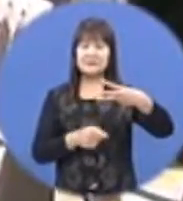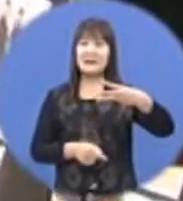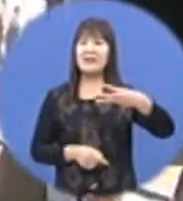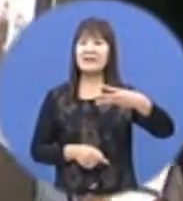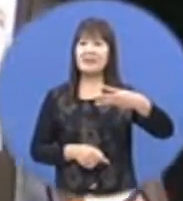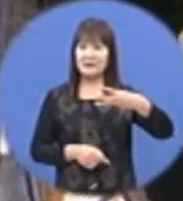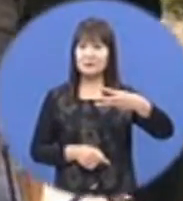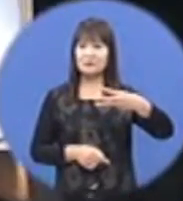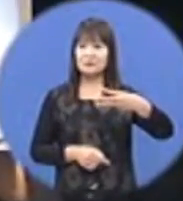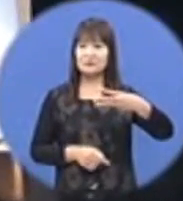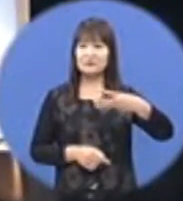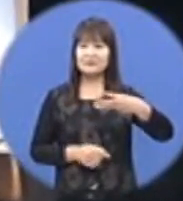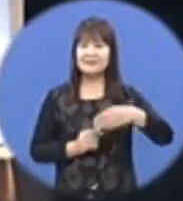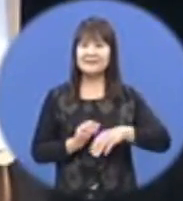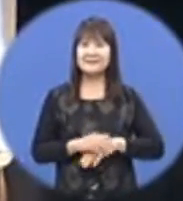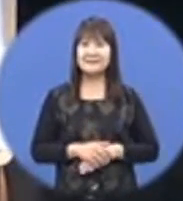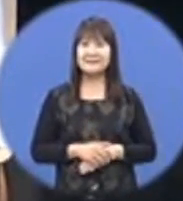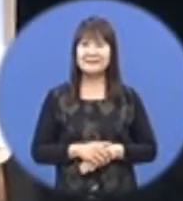い、